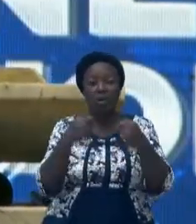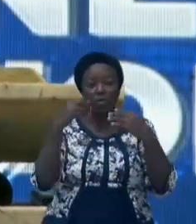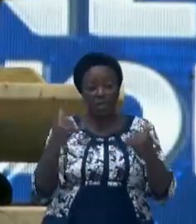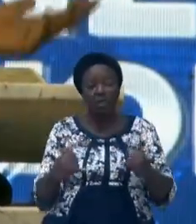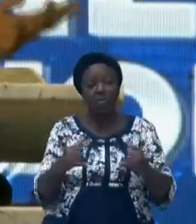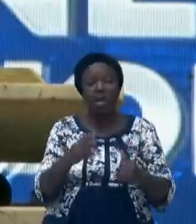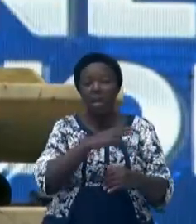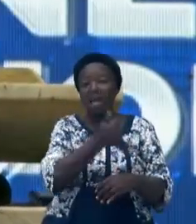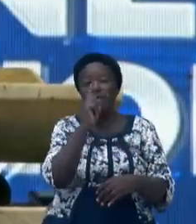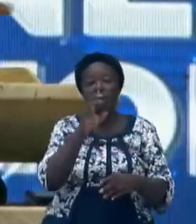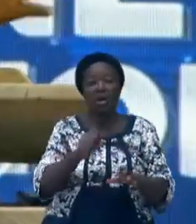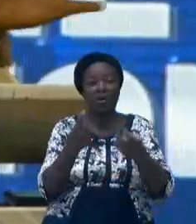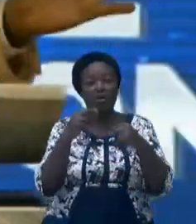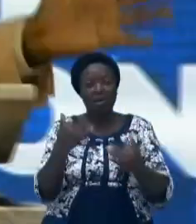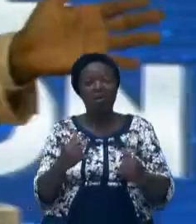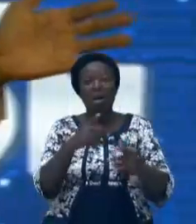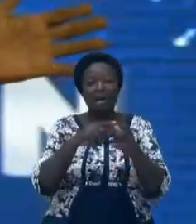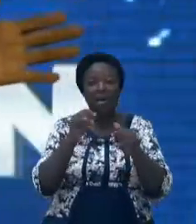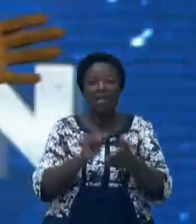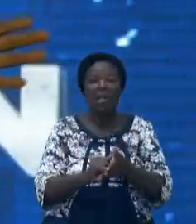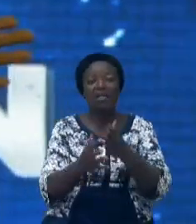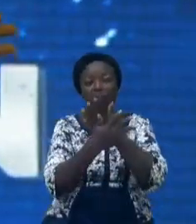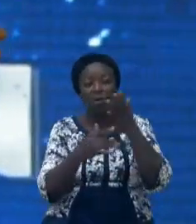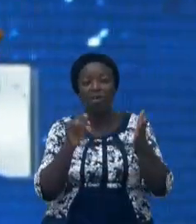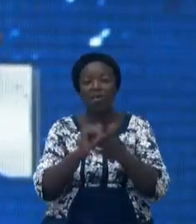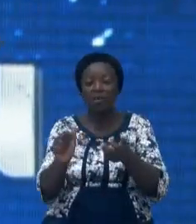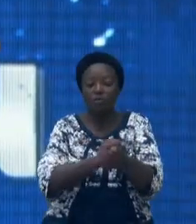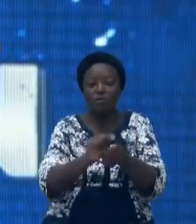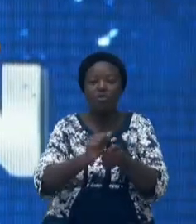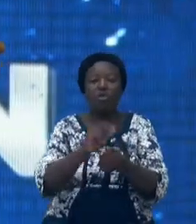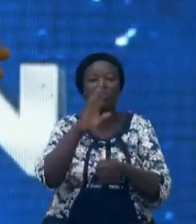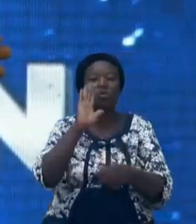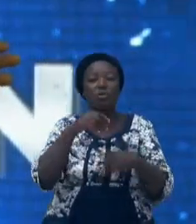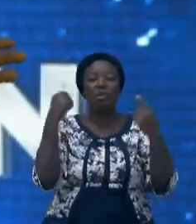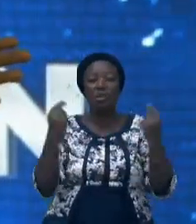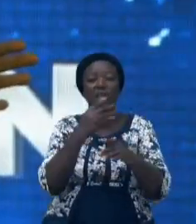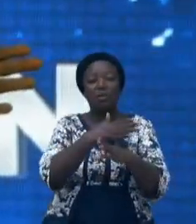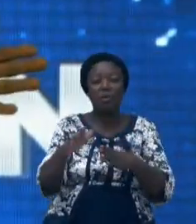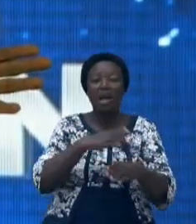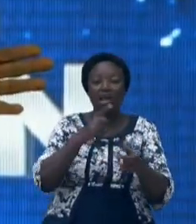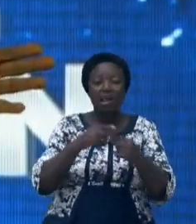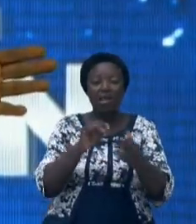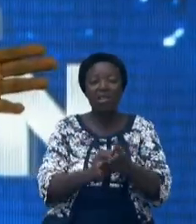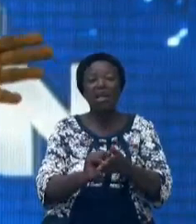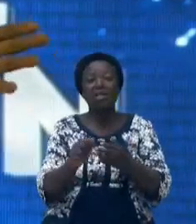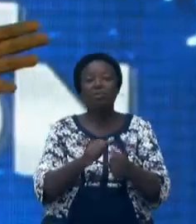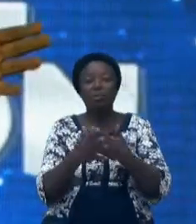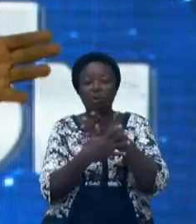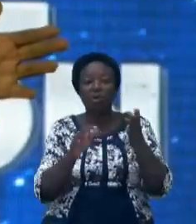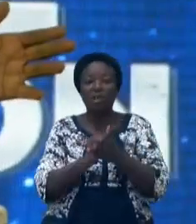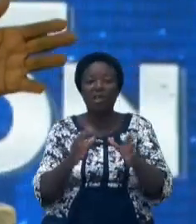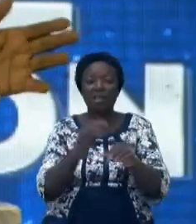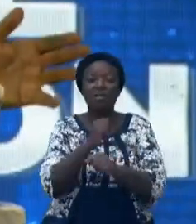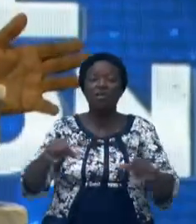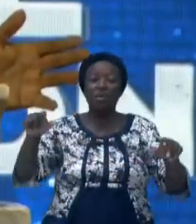tu peux venir qu'on peut bien maintenant et cette expiration le seigneur qu'il avait dépêché le